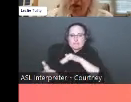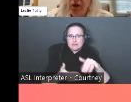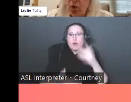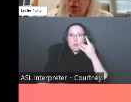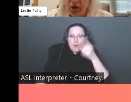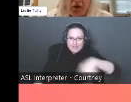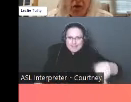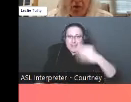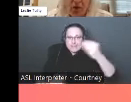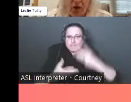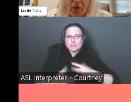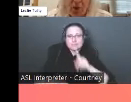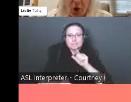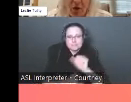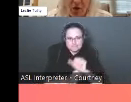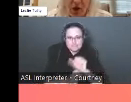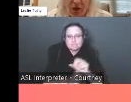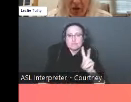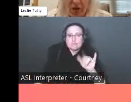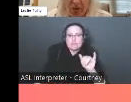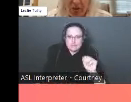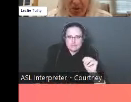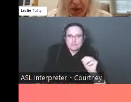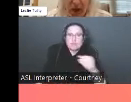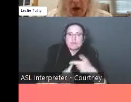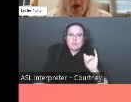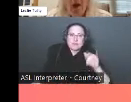Composite Abuse